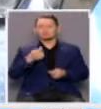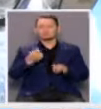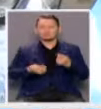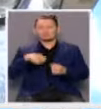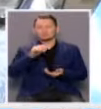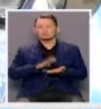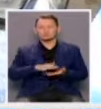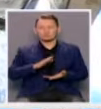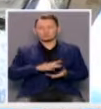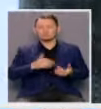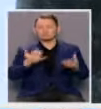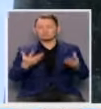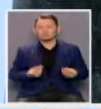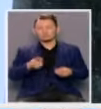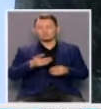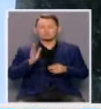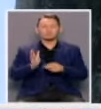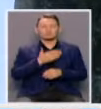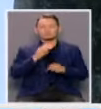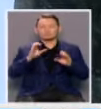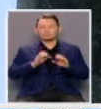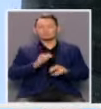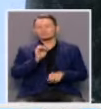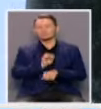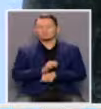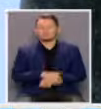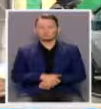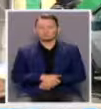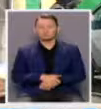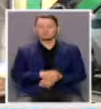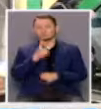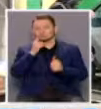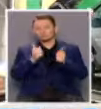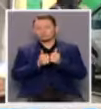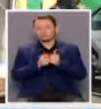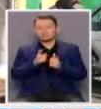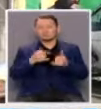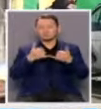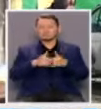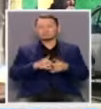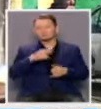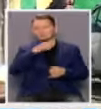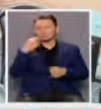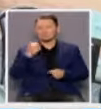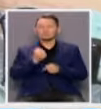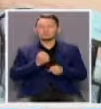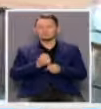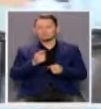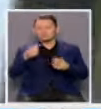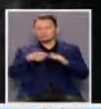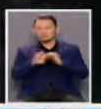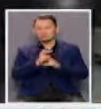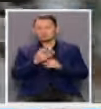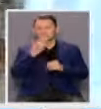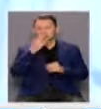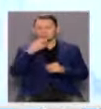сатып келген. Бүгіннен бастап контейнер заңсыз қызметін тоқтатты. Ал қасындағы бұл нысан кәуап дайындайтын дәмхана. Ішке кіргенде жағымсыз